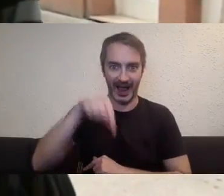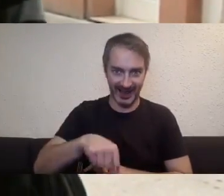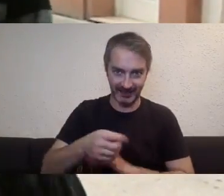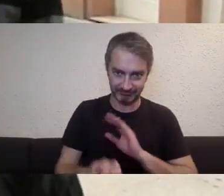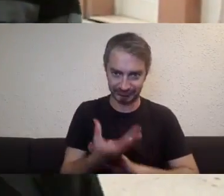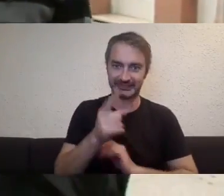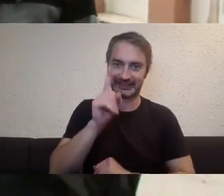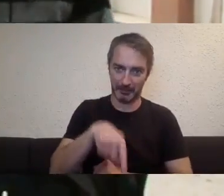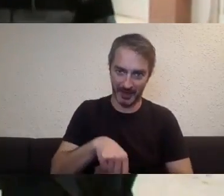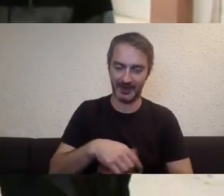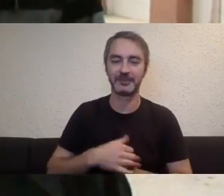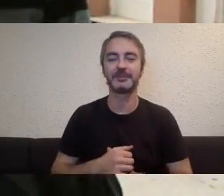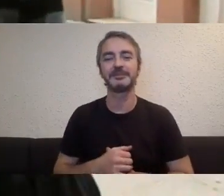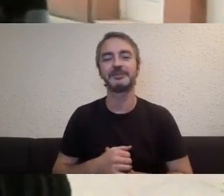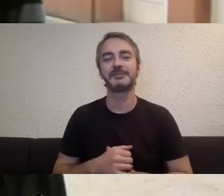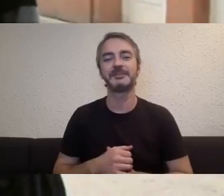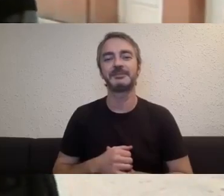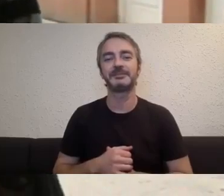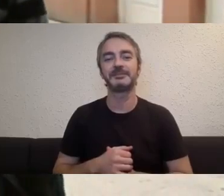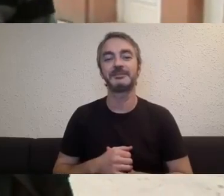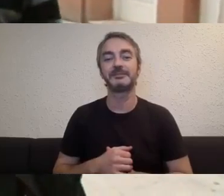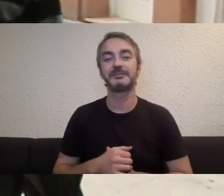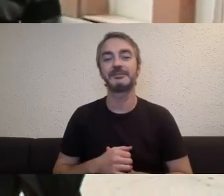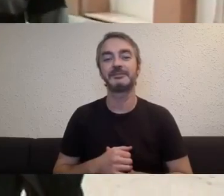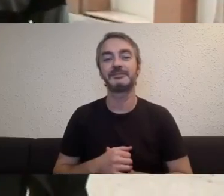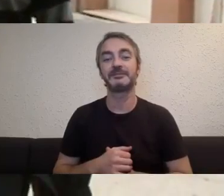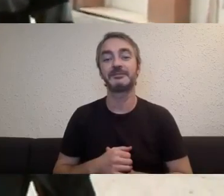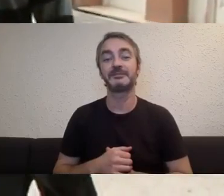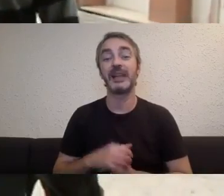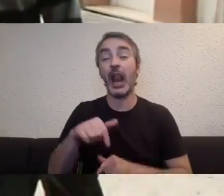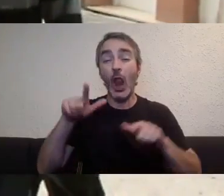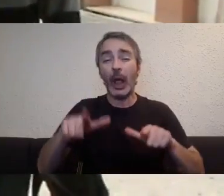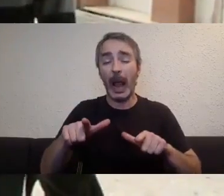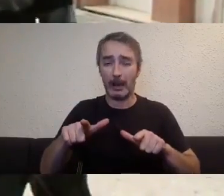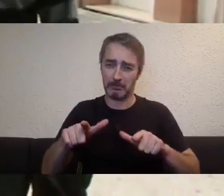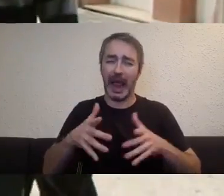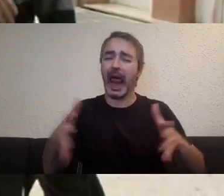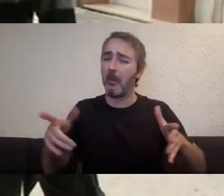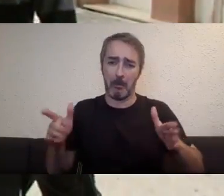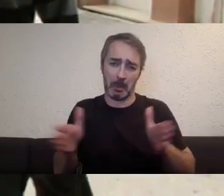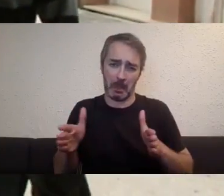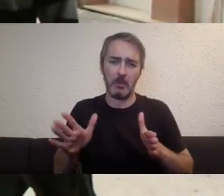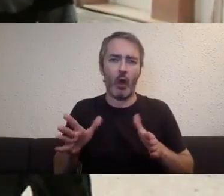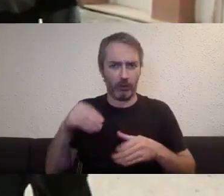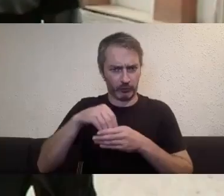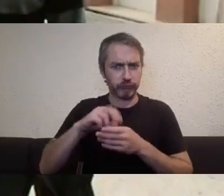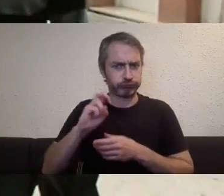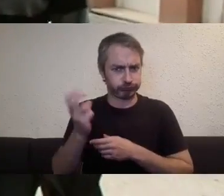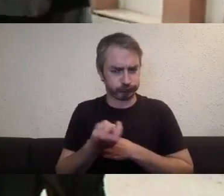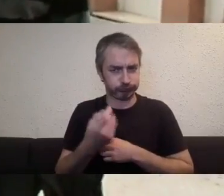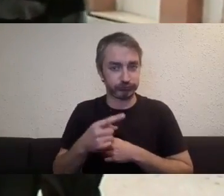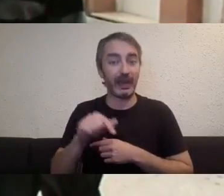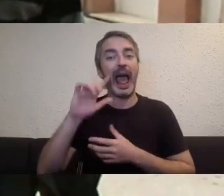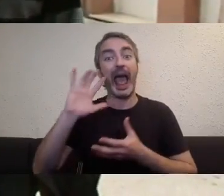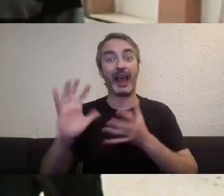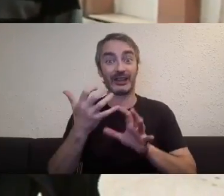també es va fer aquí a la Garnatxa. I després, així, el local no era molt gran,